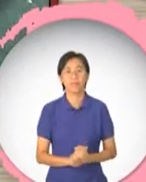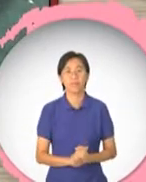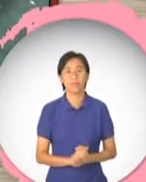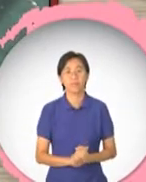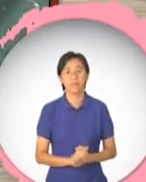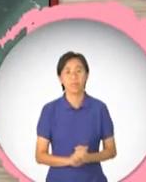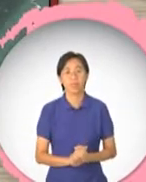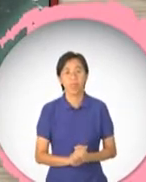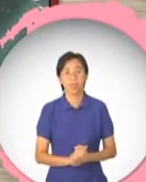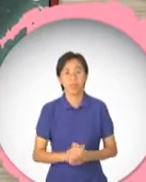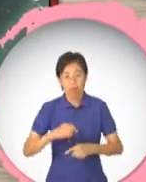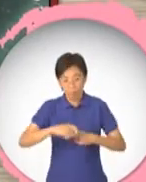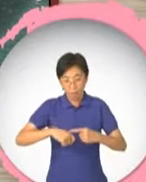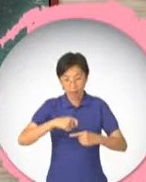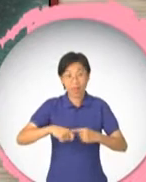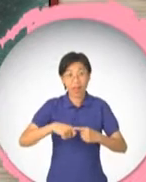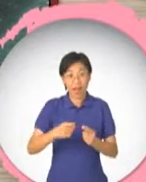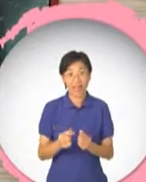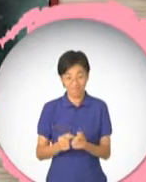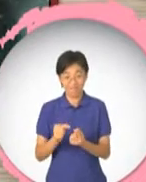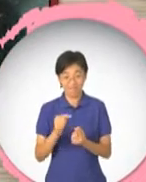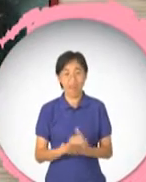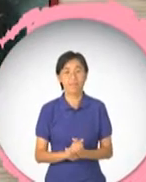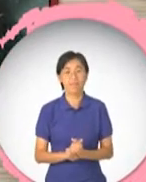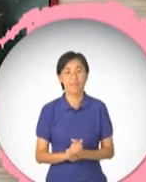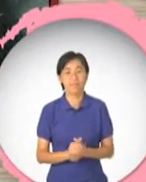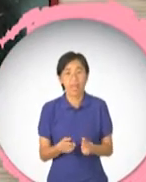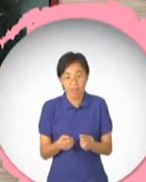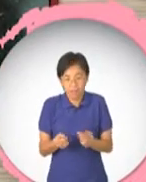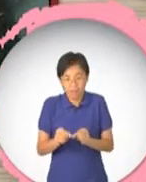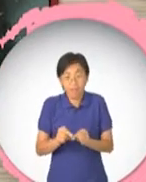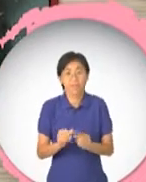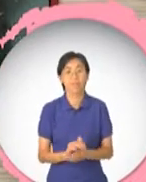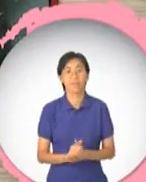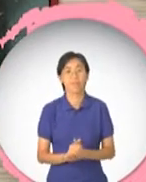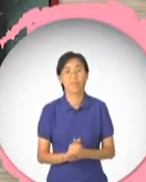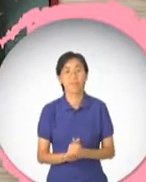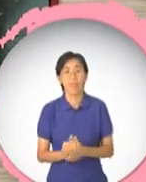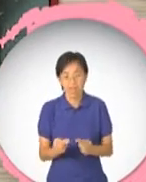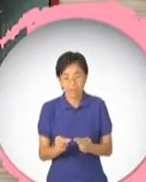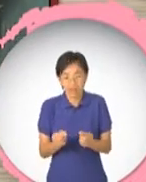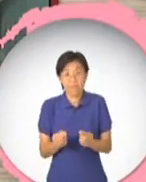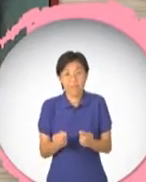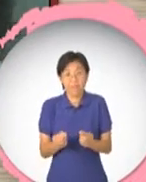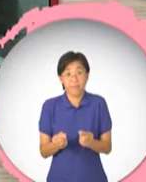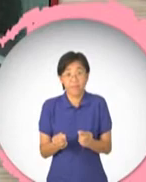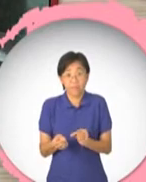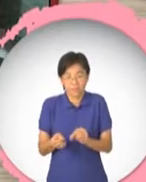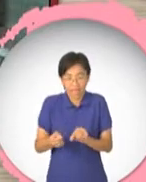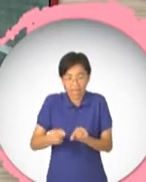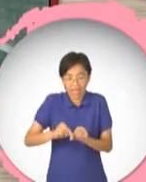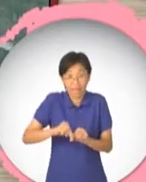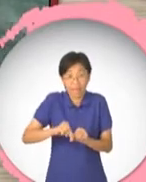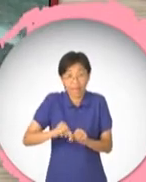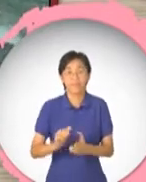พันจนจะเสร็จและเรียบร้อยแล้วเราก็ใช้มือนะคะสอดเส้นแป้งที่เราทับผลแรกนะคะเก็บช